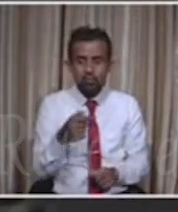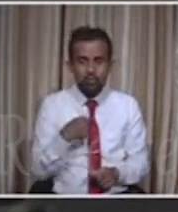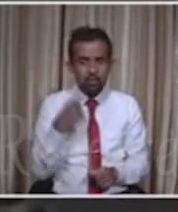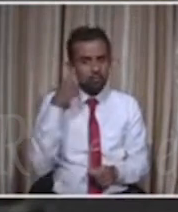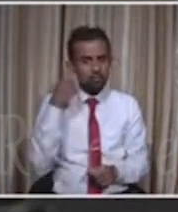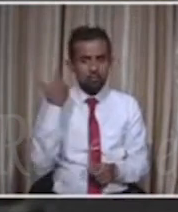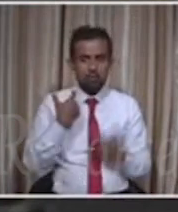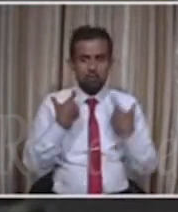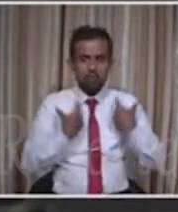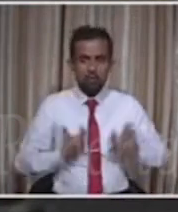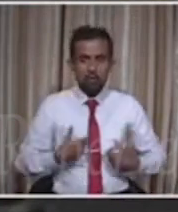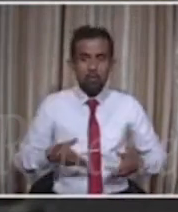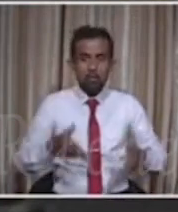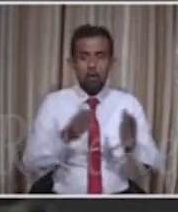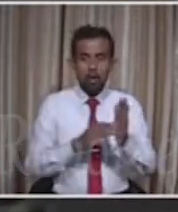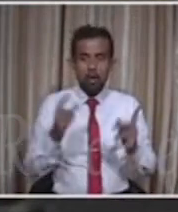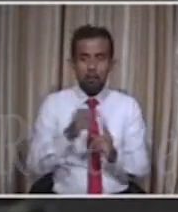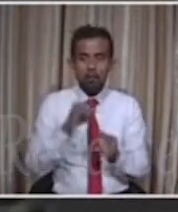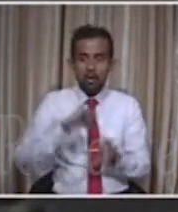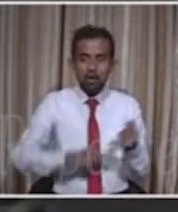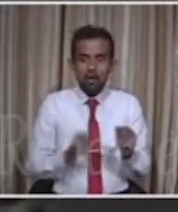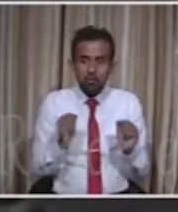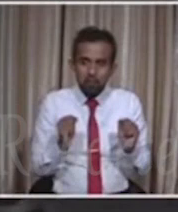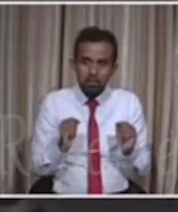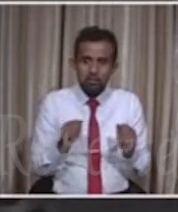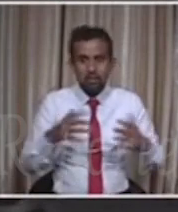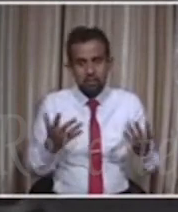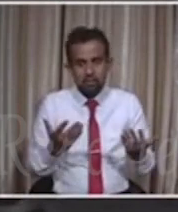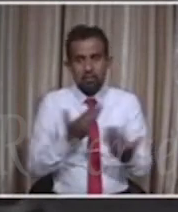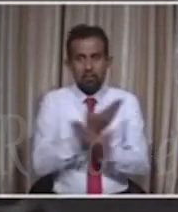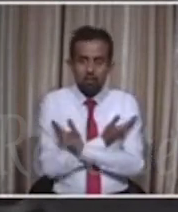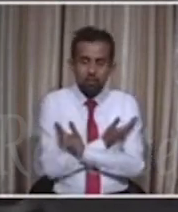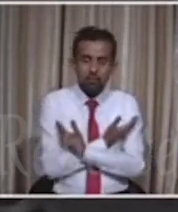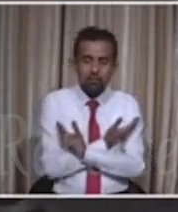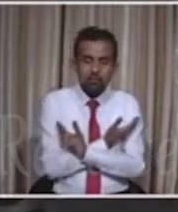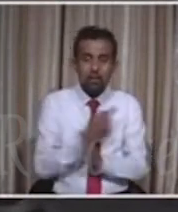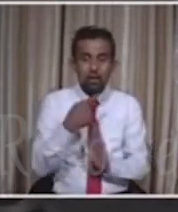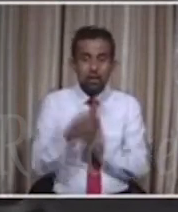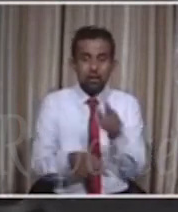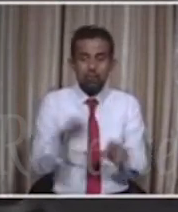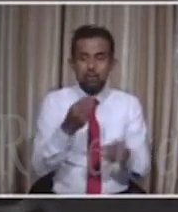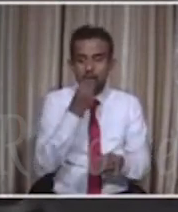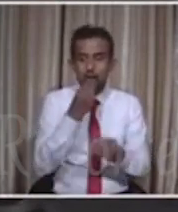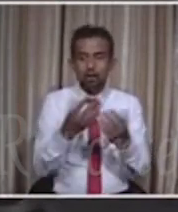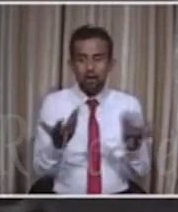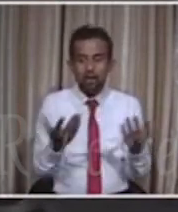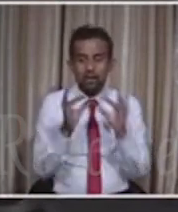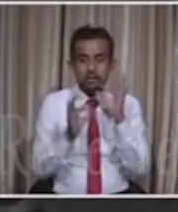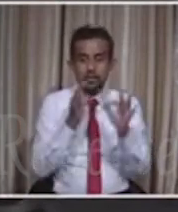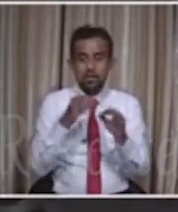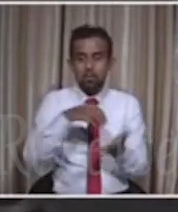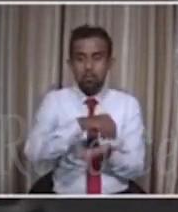නැහැ රාජපක්ෂවරු මහා මාර්ග අමාත්‍යාංශයේ ලේකම්ට බයයිද නැත්නම් ආදරෙයිද කියලා. මොකද රටේ මිනිසුන්ට කණ්ඩ නැති වෙනකොට කිරිපිටි පොහොර